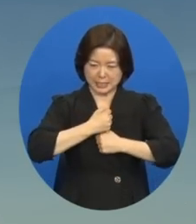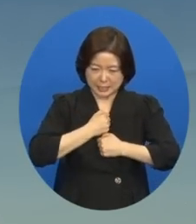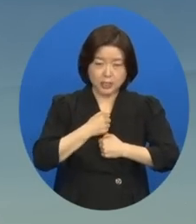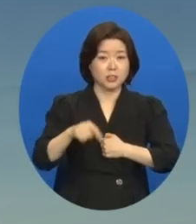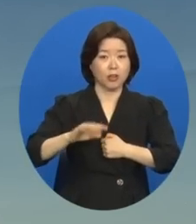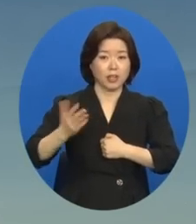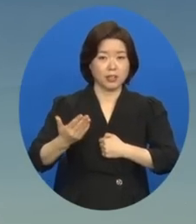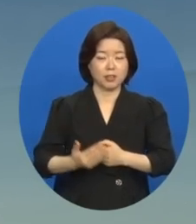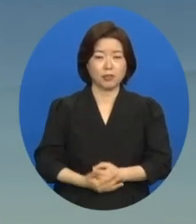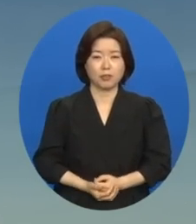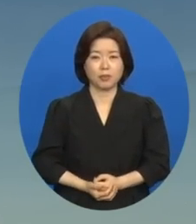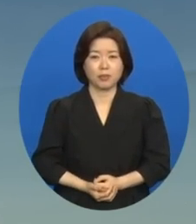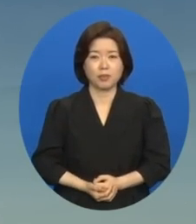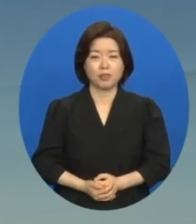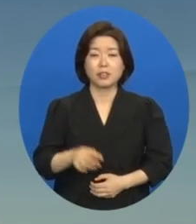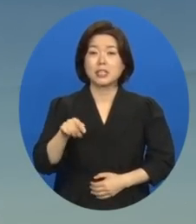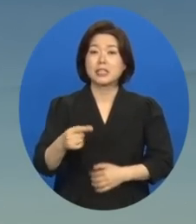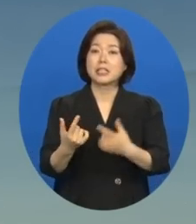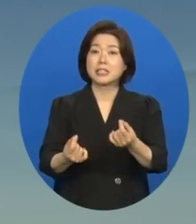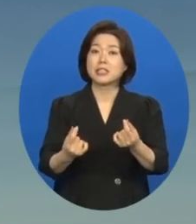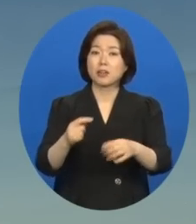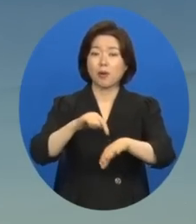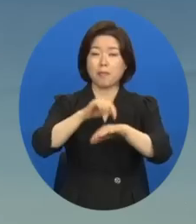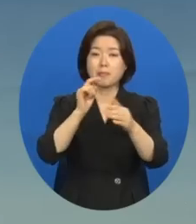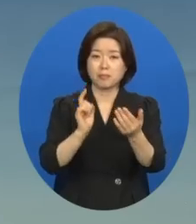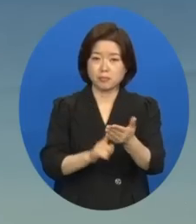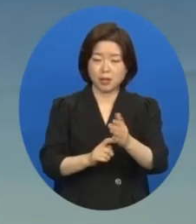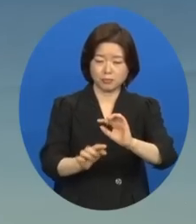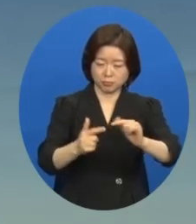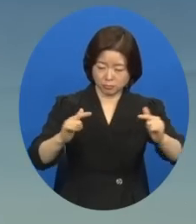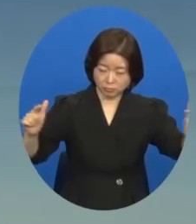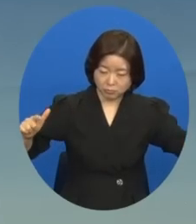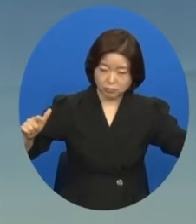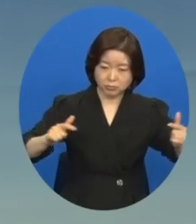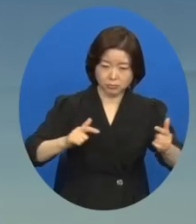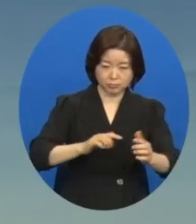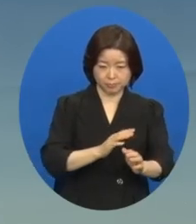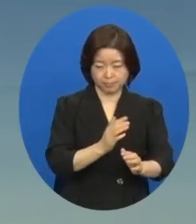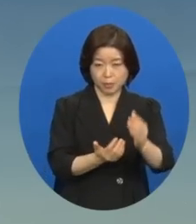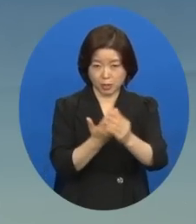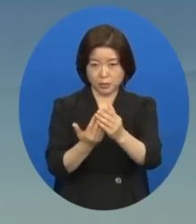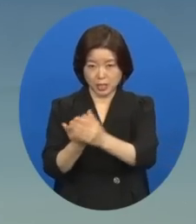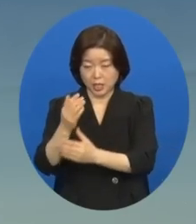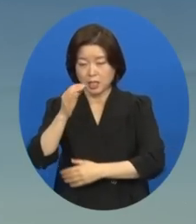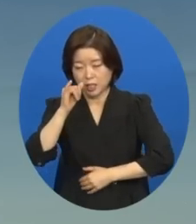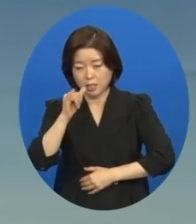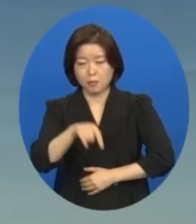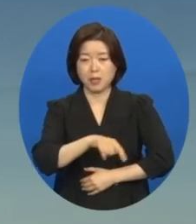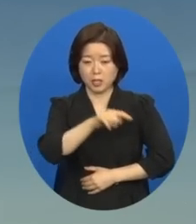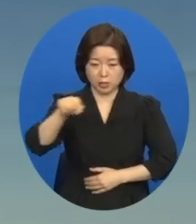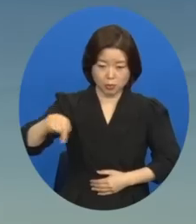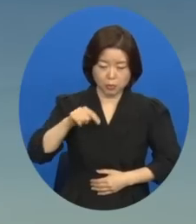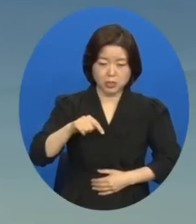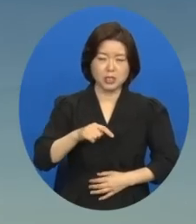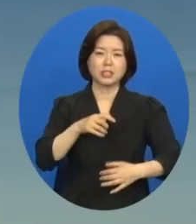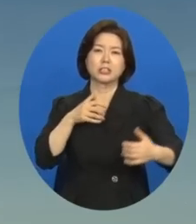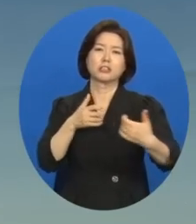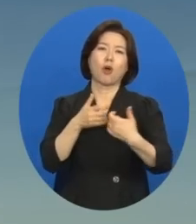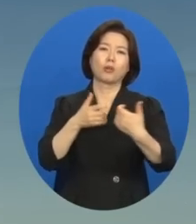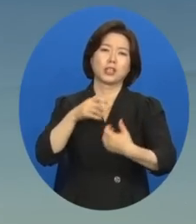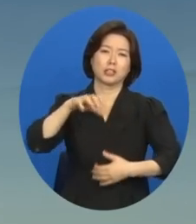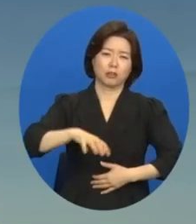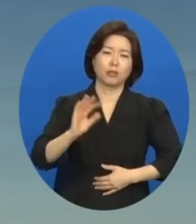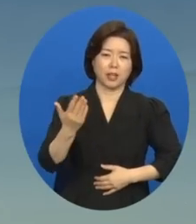거예요. 이런 이 마음에서 여러 가지 다양한 것이 일어나니까 이곳이 전쟁터가 된 거예요. 그런